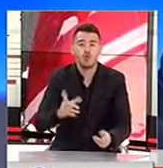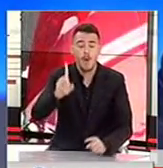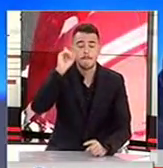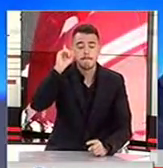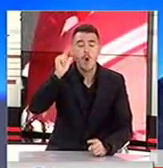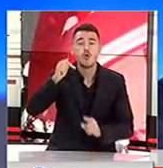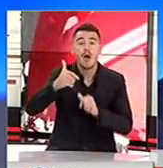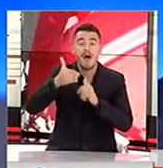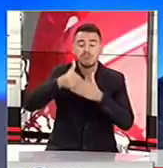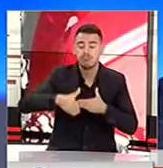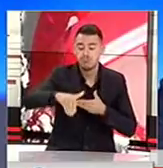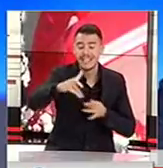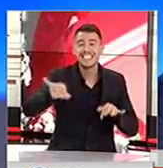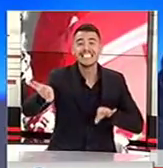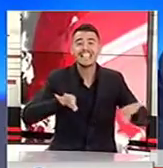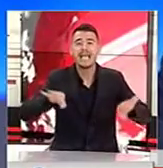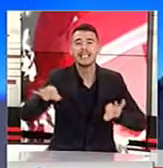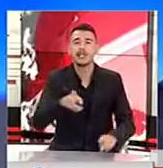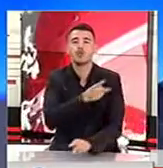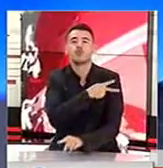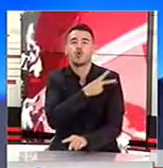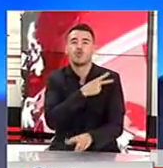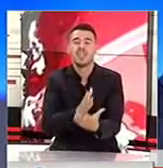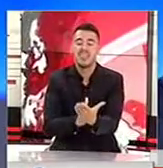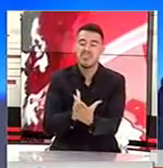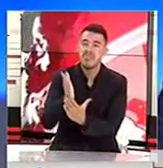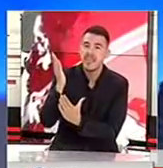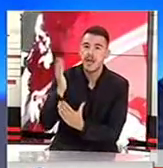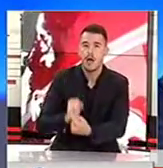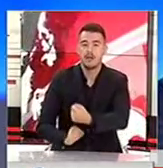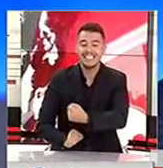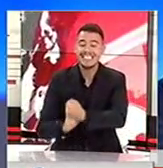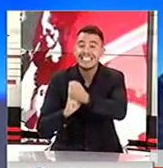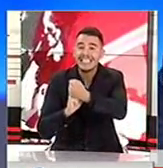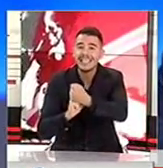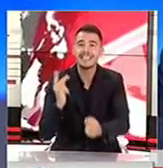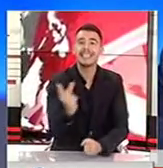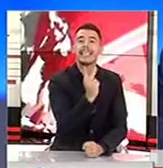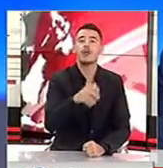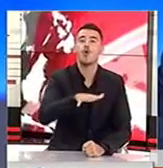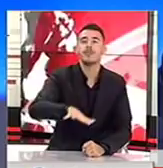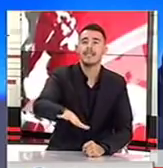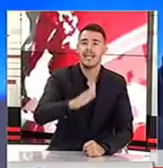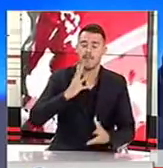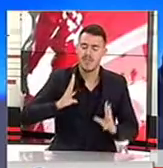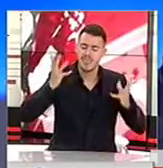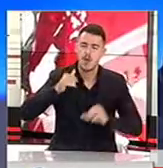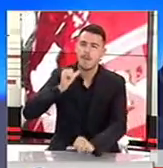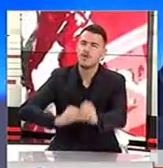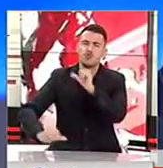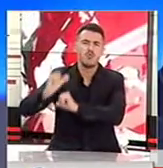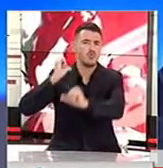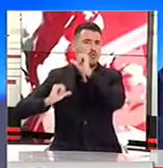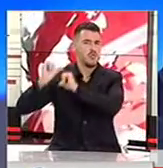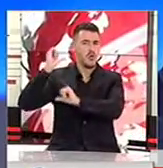δική μας, δηλαδή της δίκαιης ανάπτυξης, της στήριξης της κοινωνικής συνοχής, να μην γυρίσουμε πίσω και στην εποχή